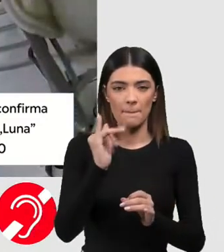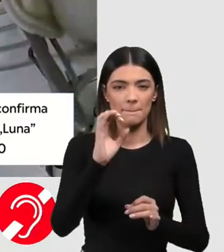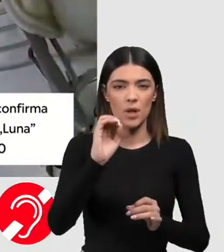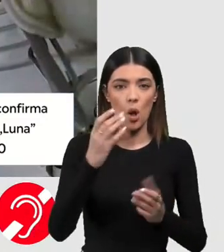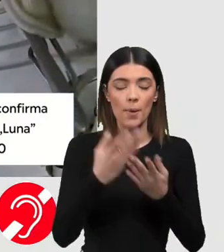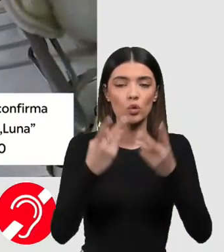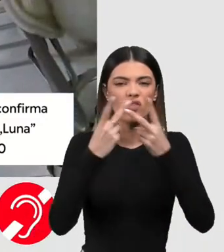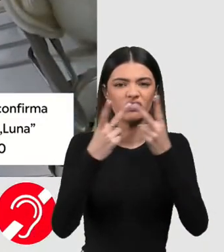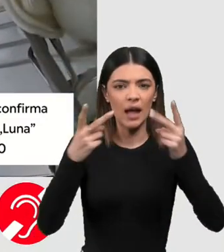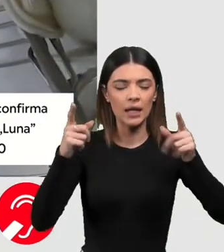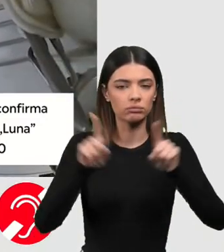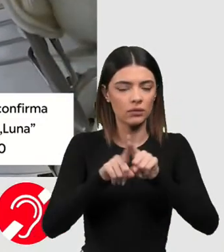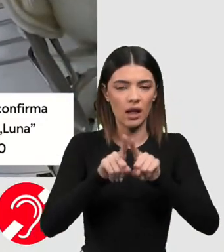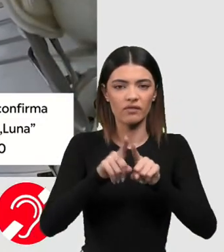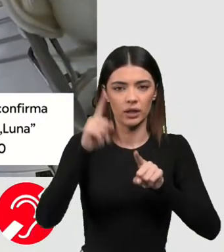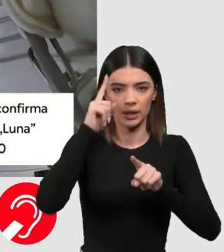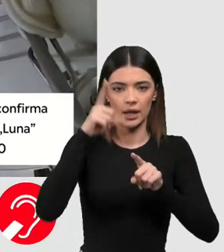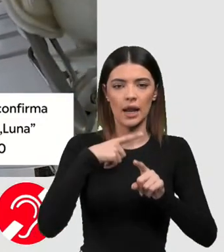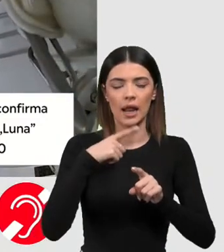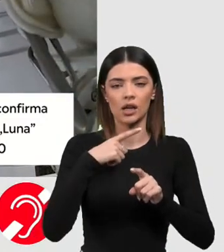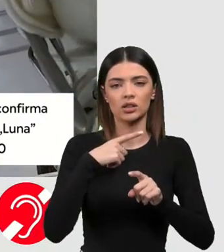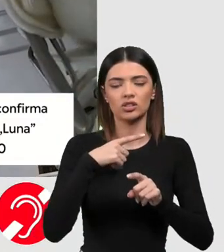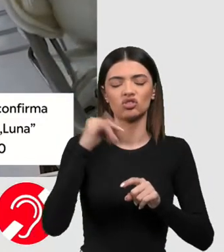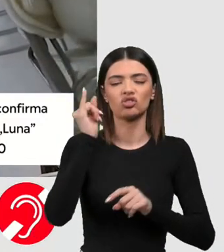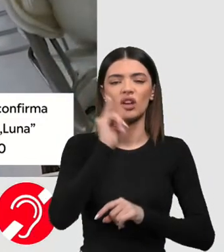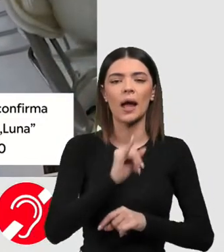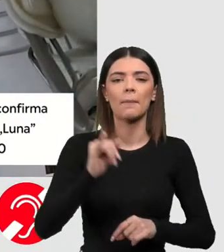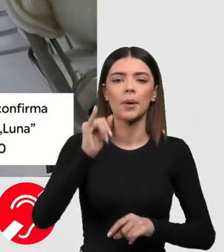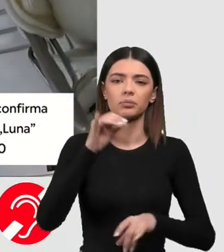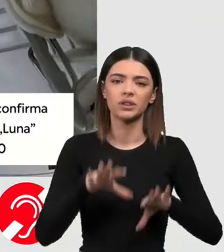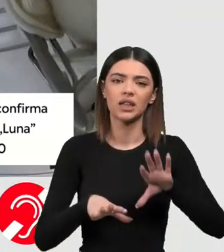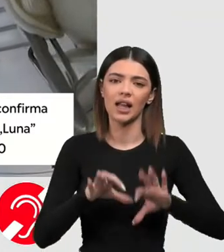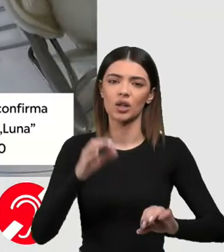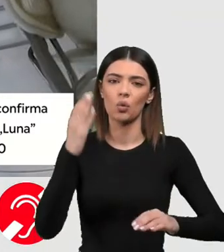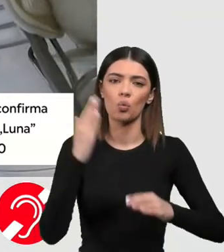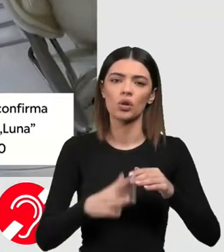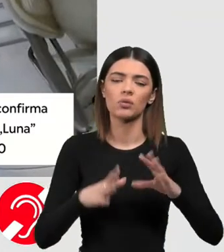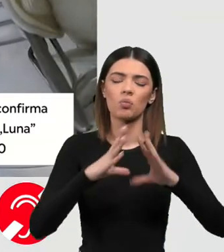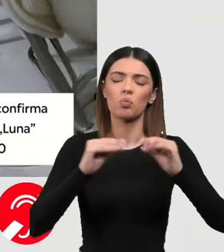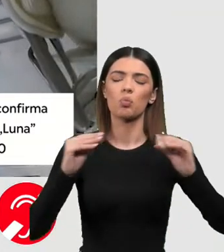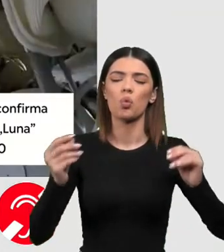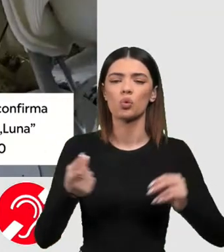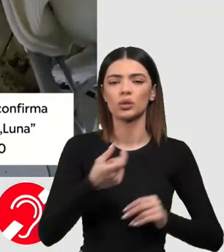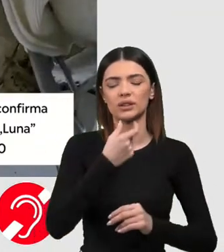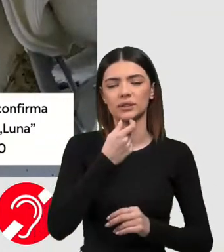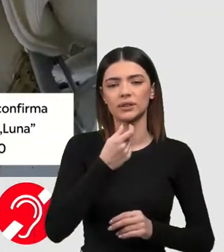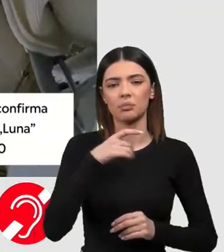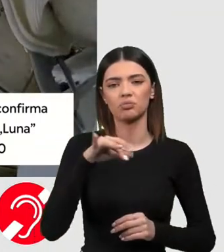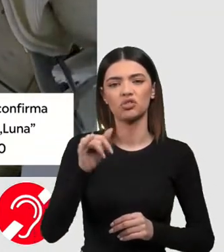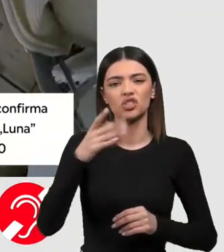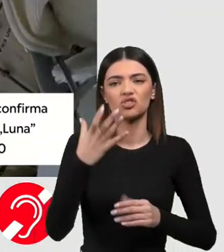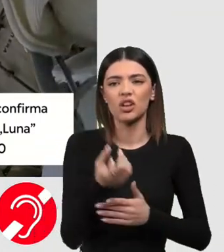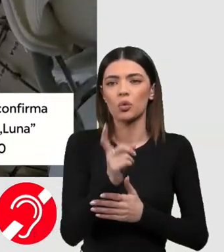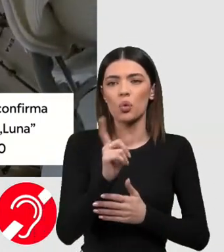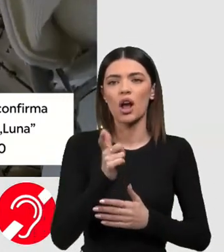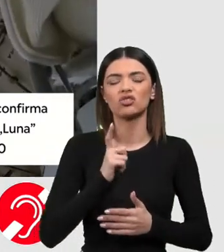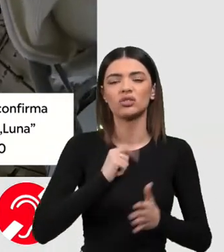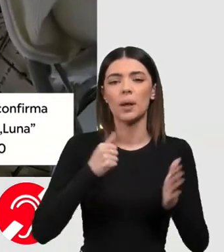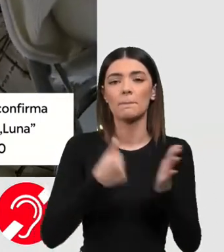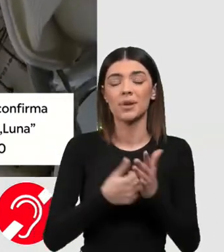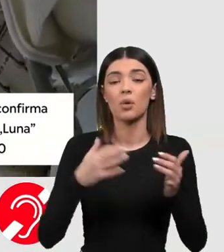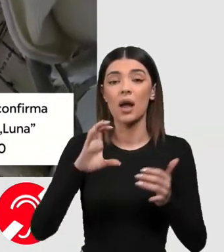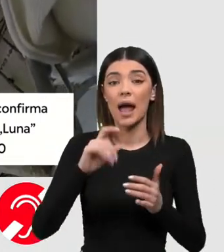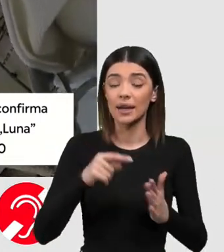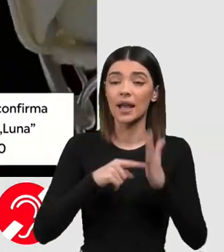vieții microbiene, acesta ar fi probabil cea mai importantă descoperire în ultimile sute de ani, descoperire științifice care duce la